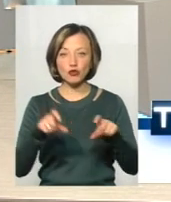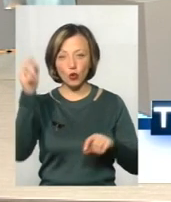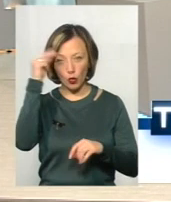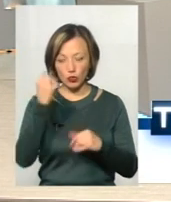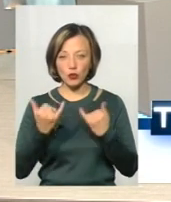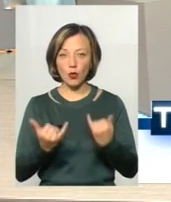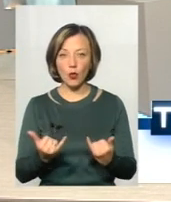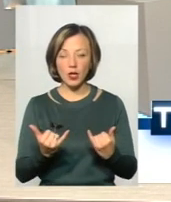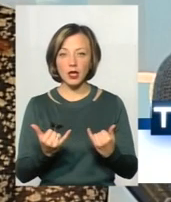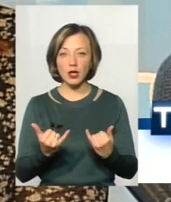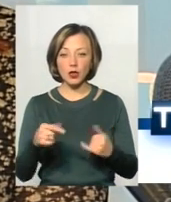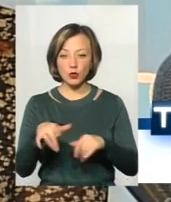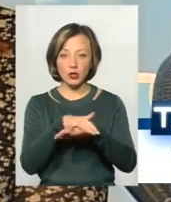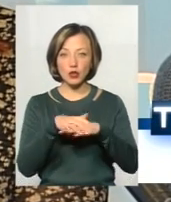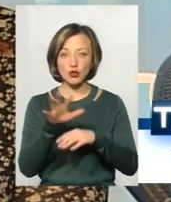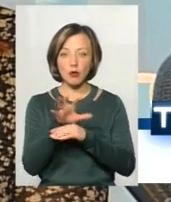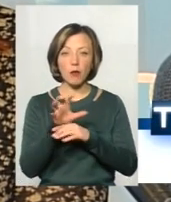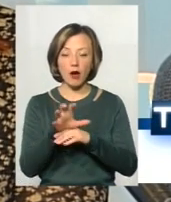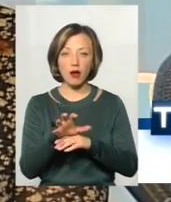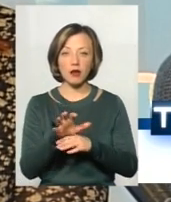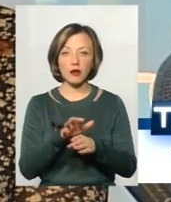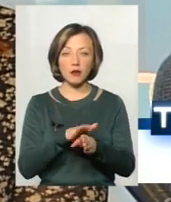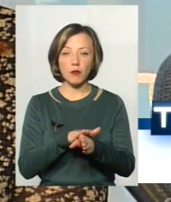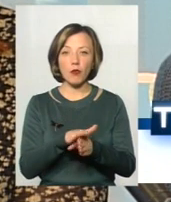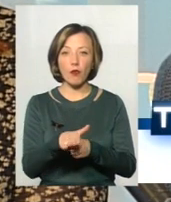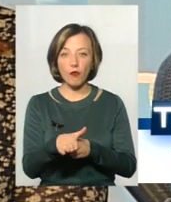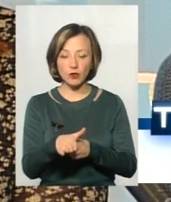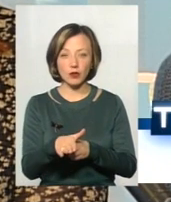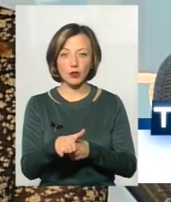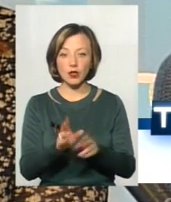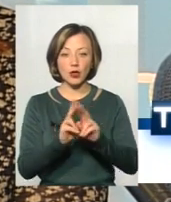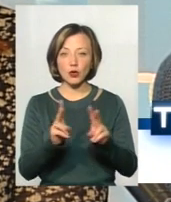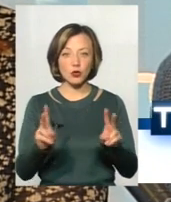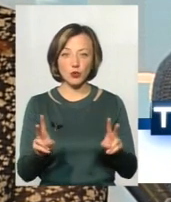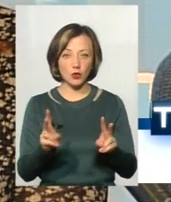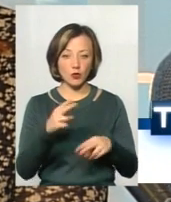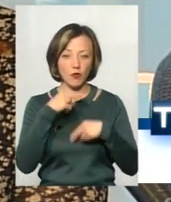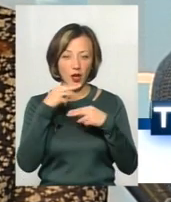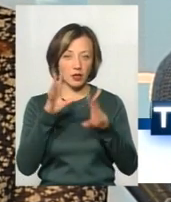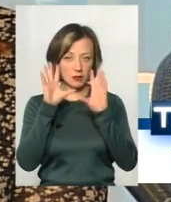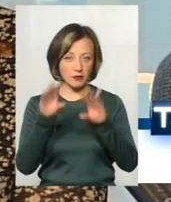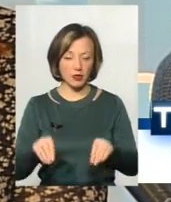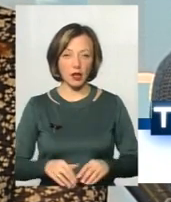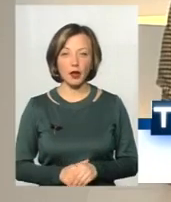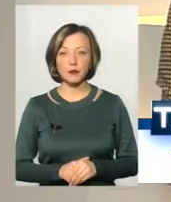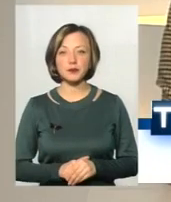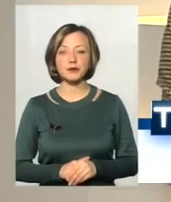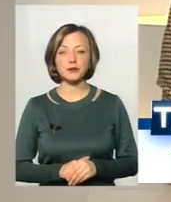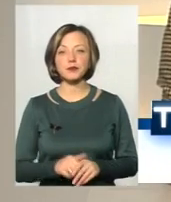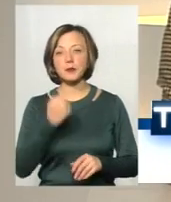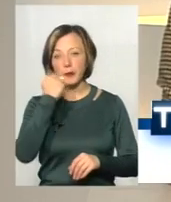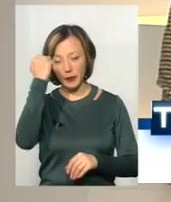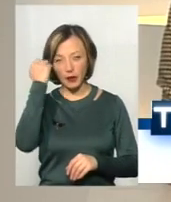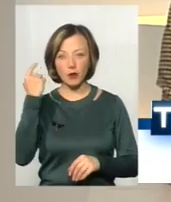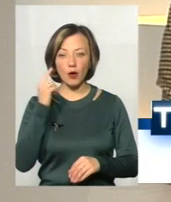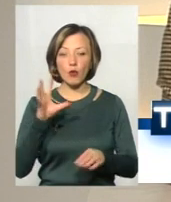сьогодні, як тут цих собак вистачить? І ніхто не на це уваги не звертає. Дякую, ми